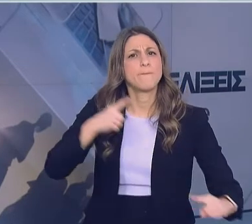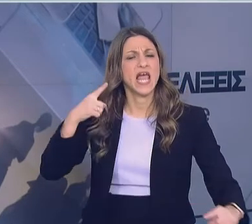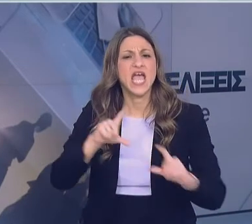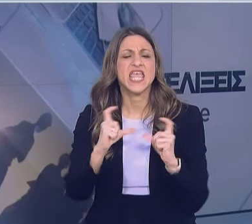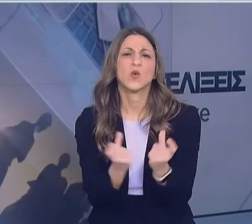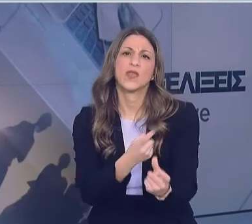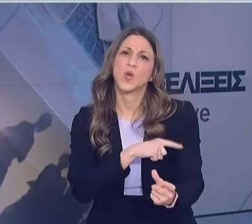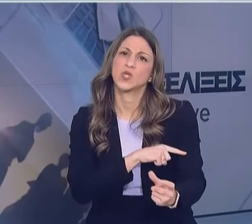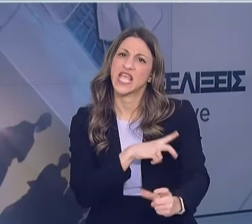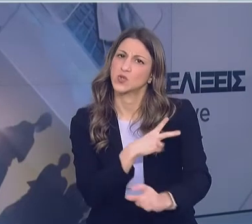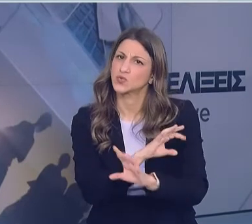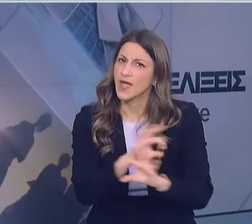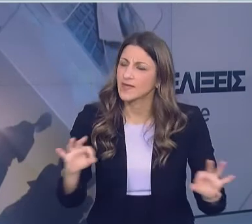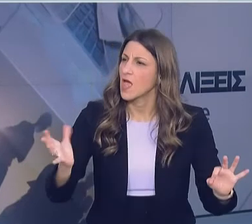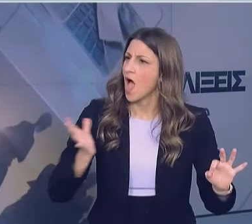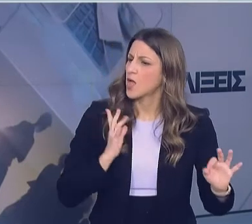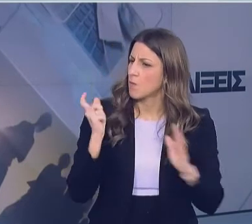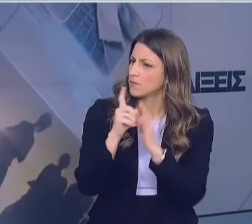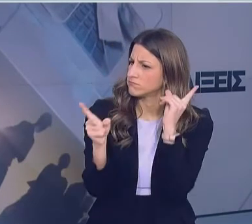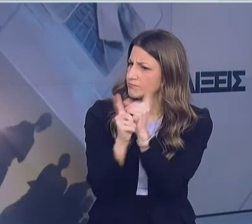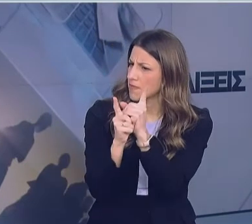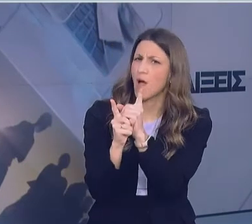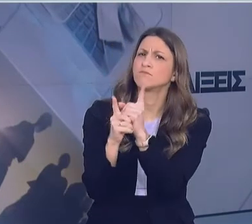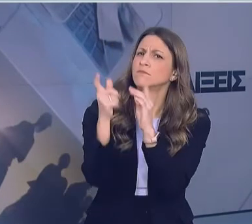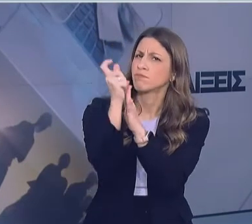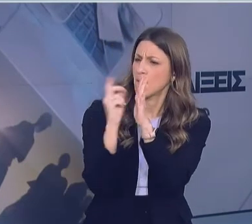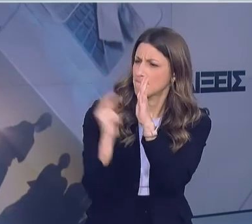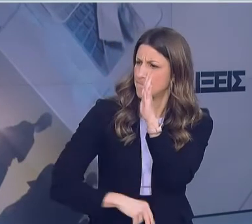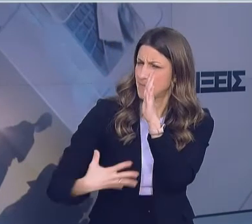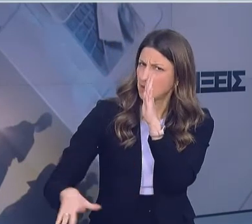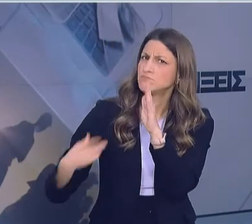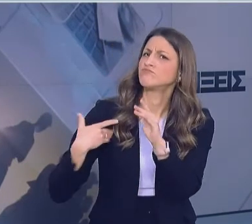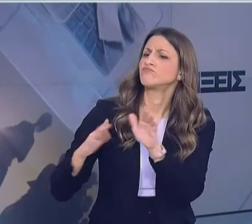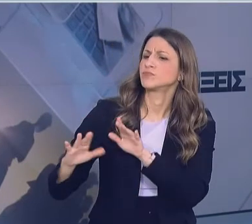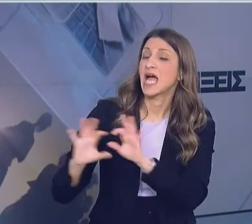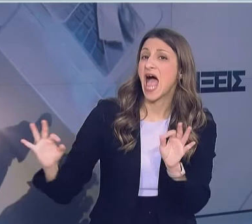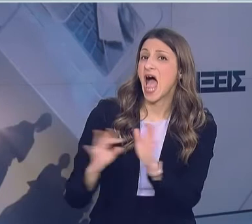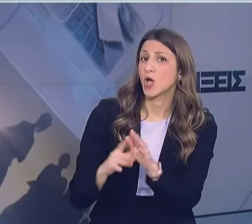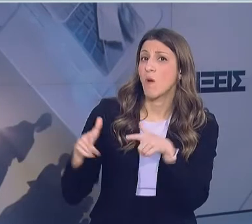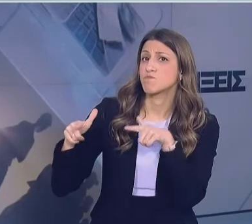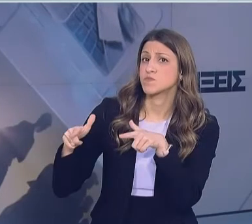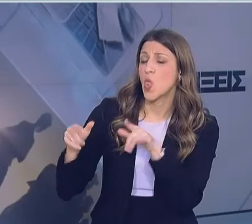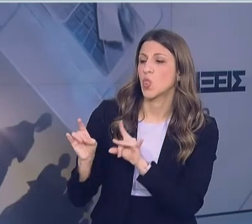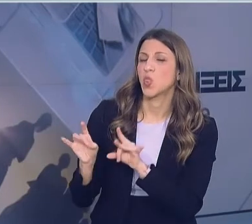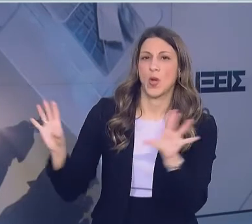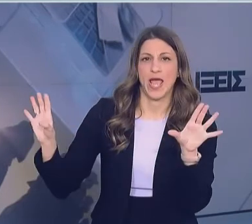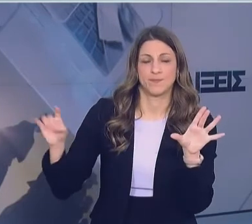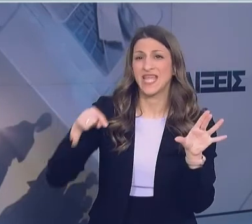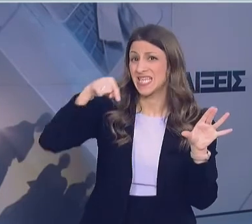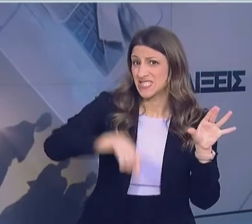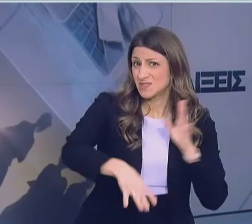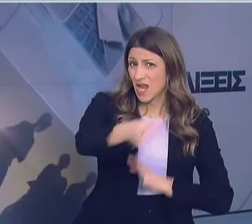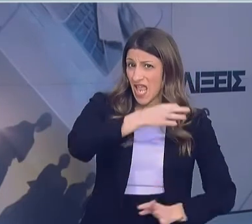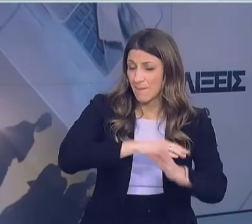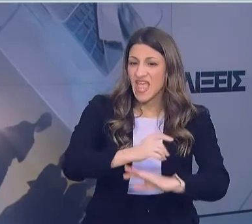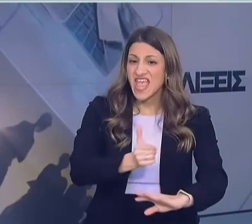γιατρό και εγγεγραμμένο πληθυσμό, τον οποίο φροντίζουν, ενώ οι υπηρεσίες τους προς τους πολίτες είναι δωρεάν. Σήμερα ανακοινώσατε